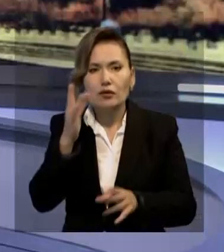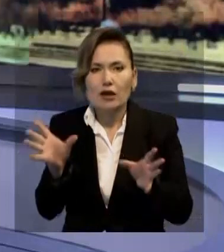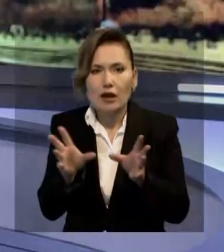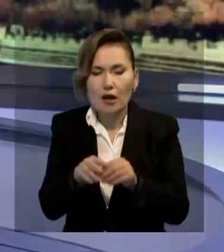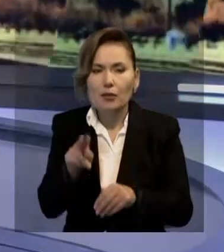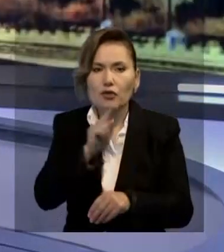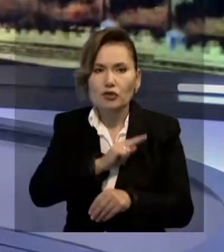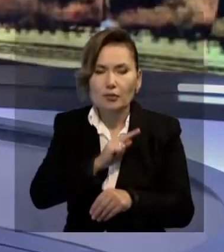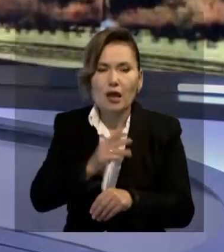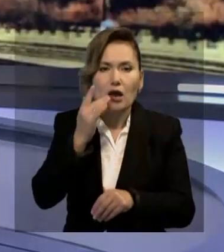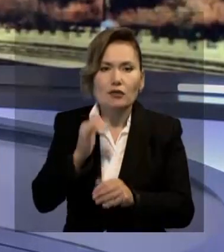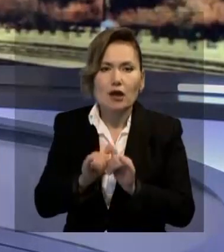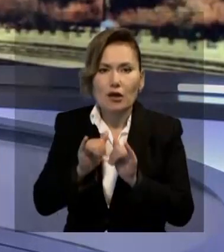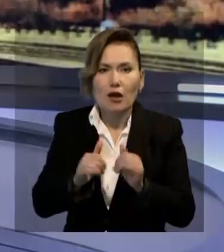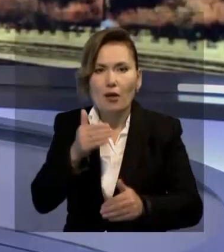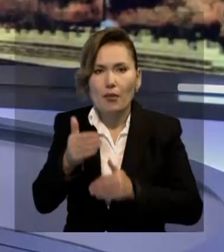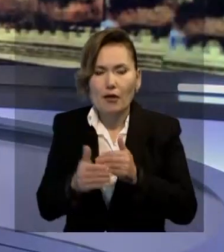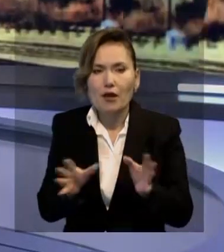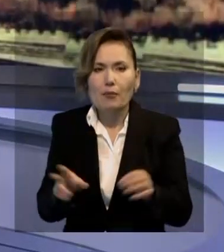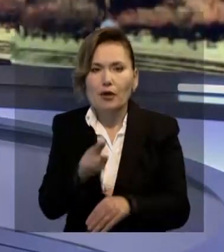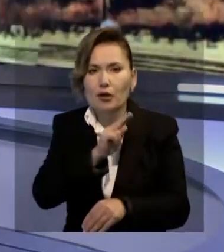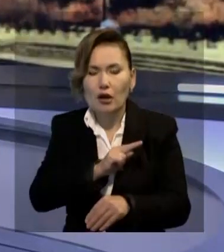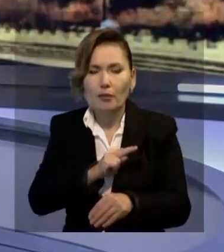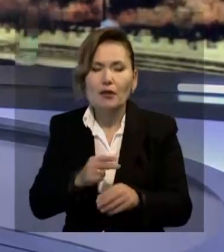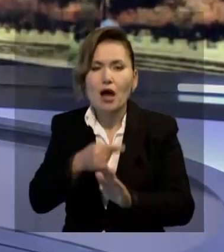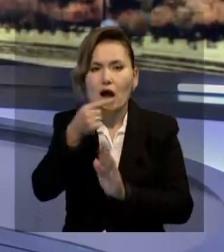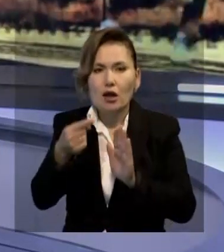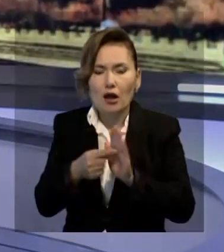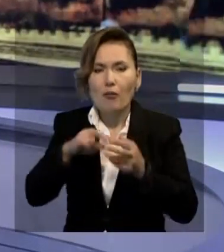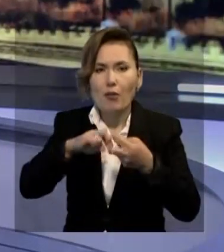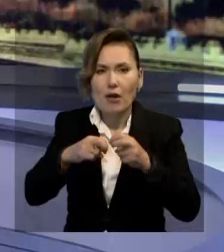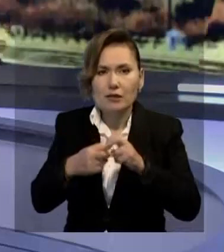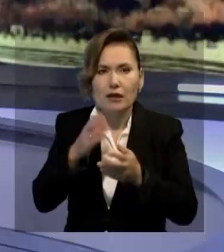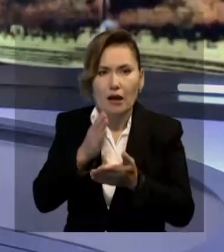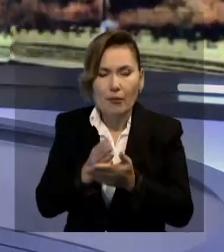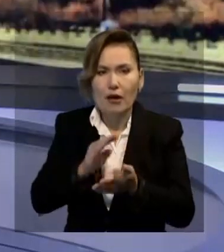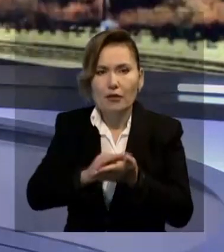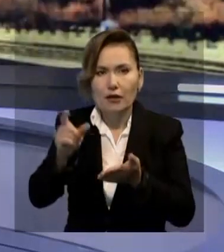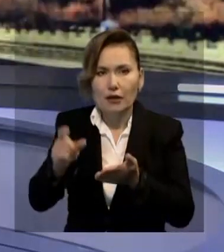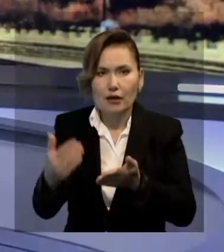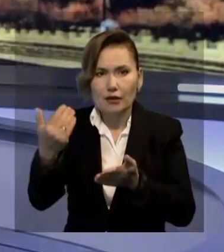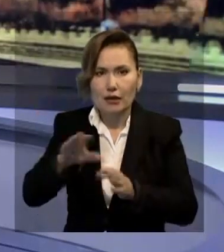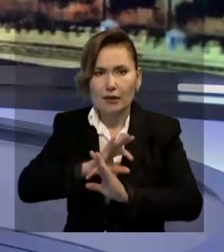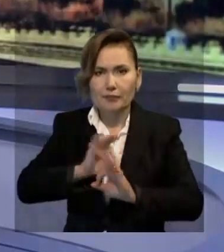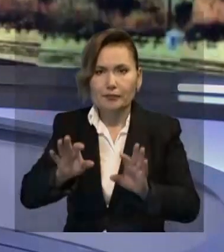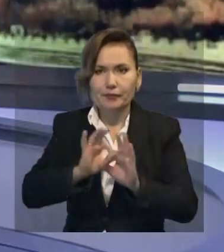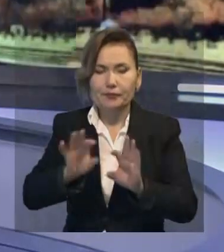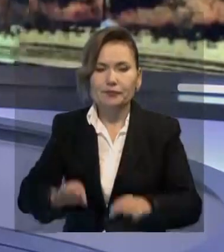қазіргідей геосаяси тұрақсыздық жағдайында бірге отырып келсе шешетін мәселелер бар. Бакуден Гүлжан Марқабаева